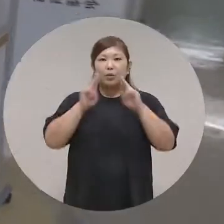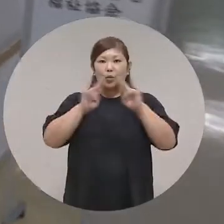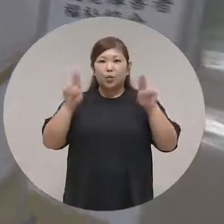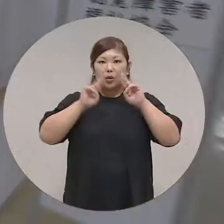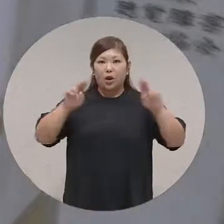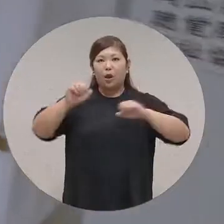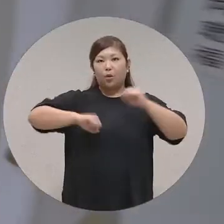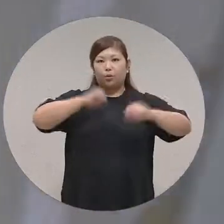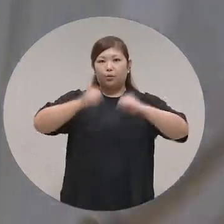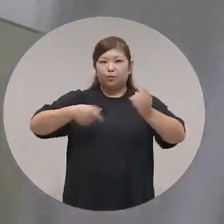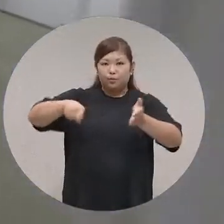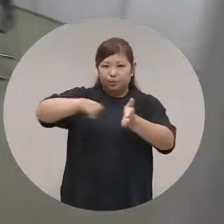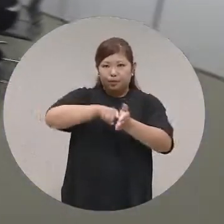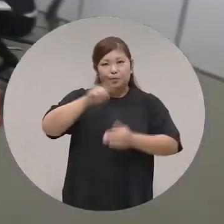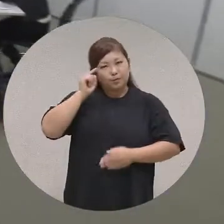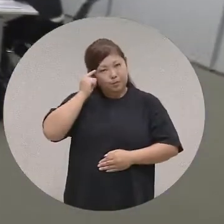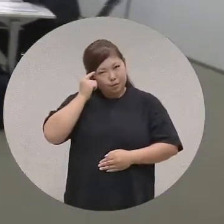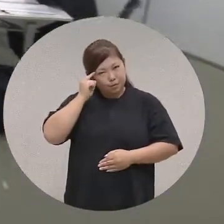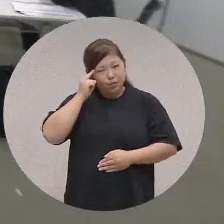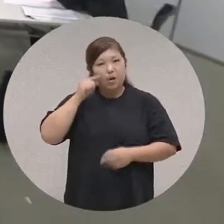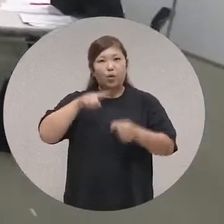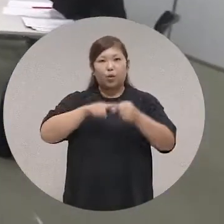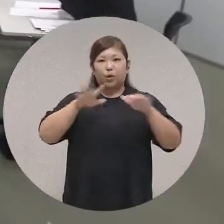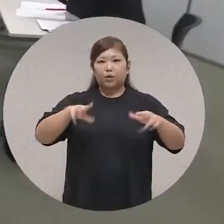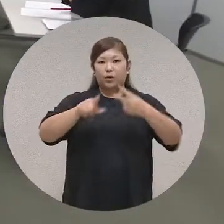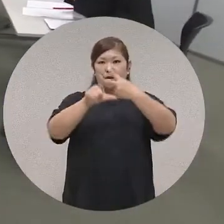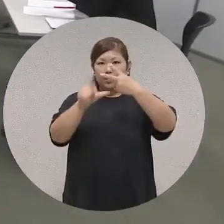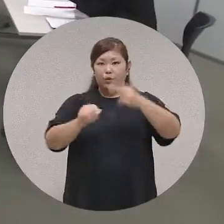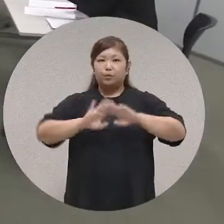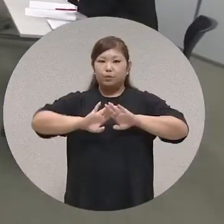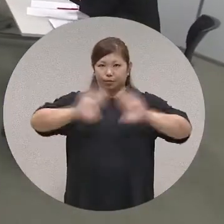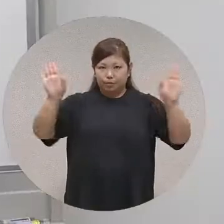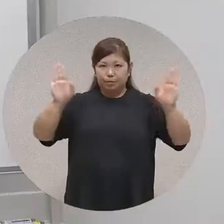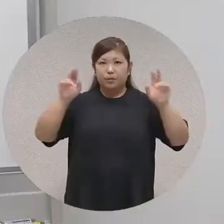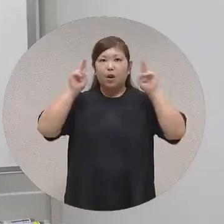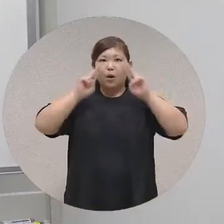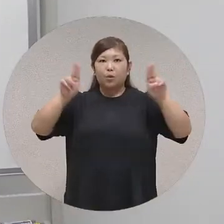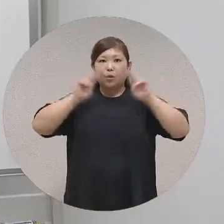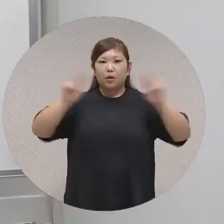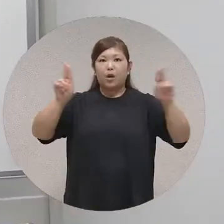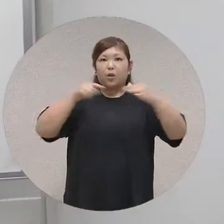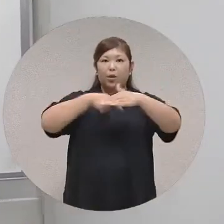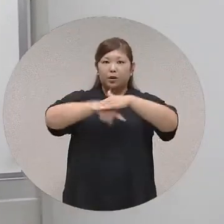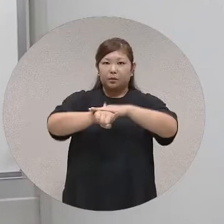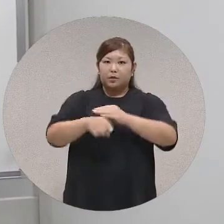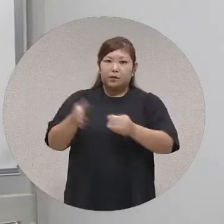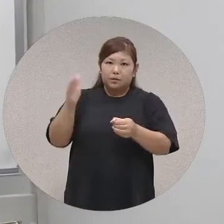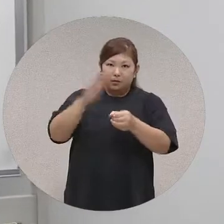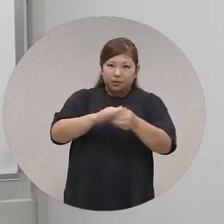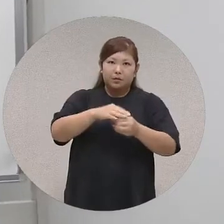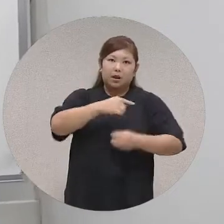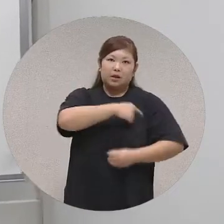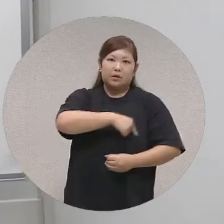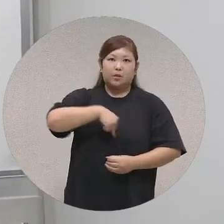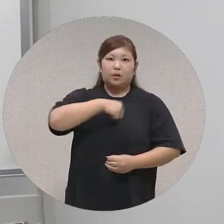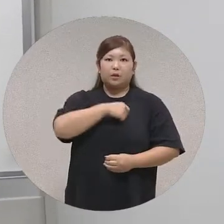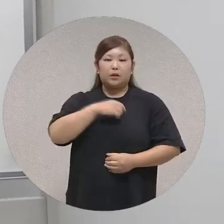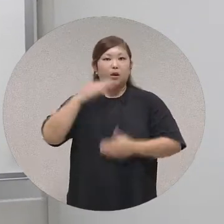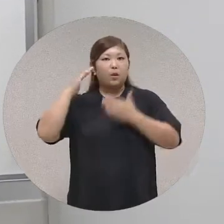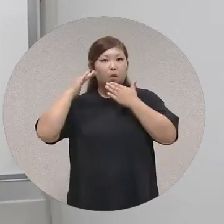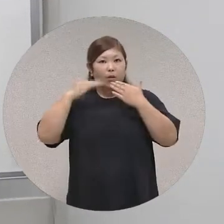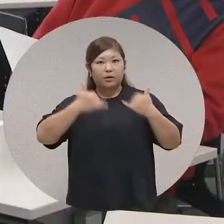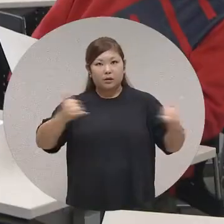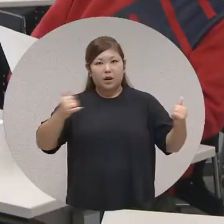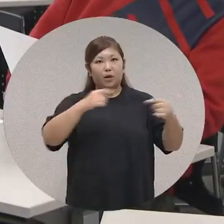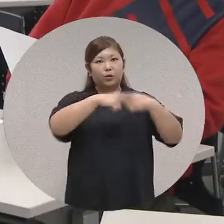一方で歌の振り付け作りは今年2月から始まっていました。歌詞に込めた思いをろう者が聞き